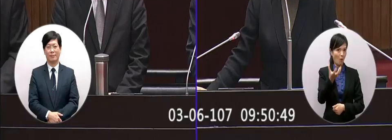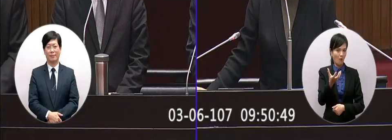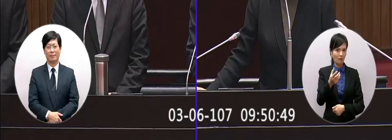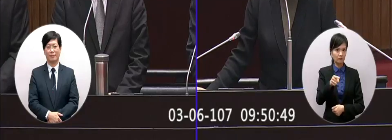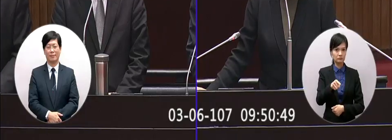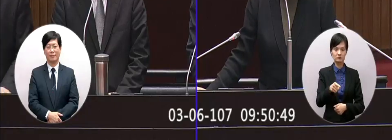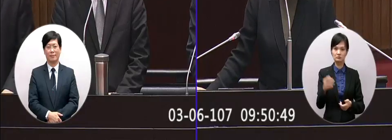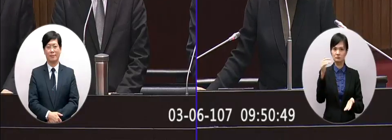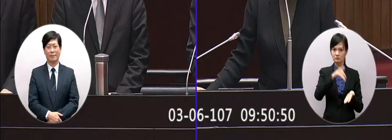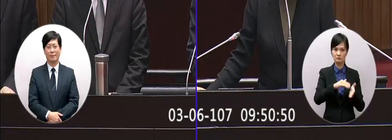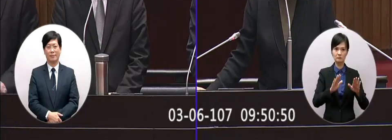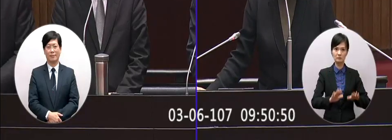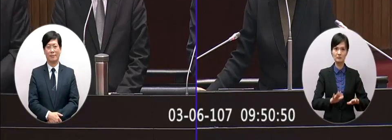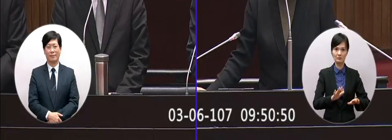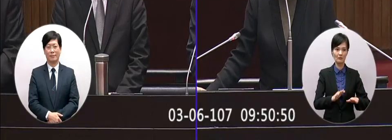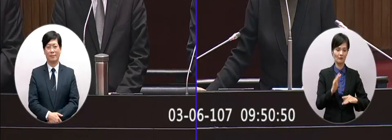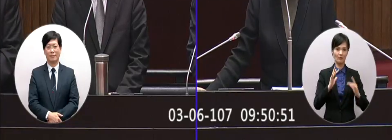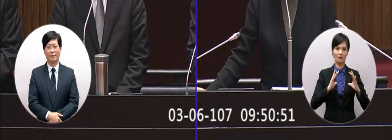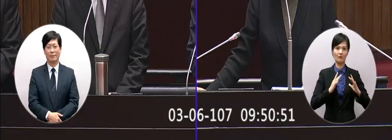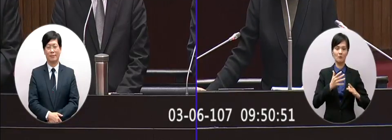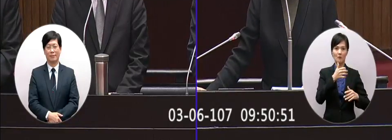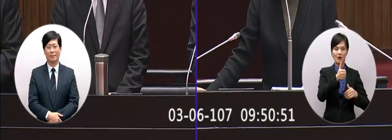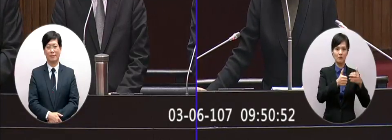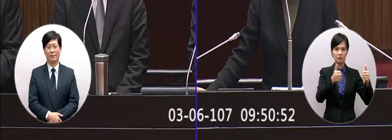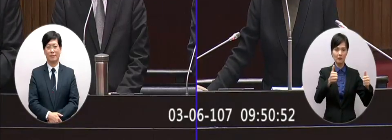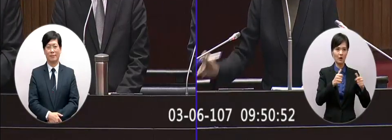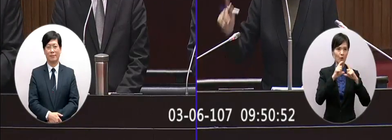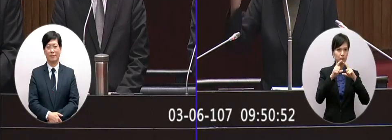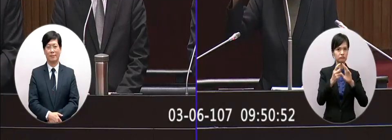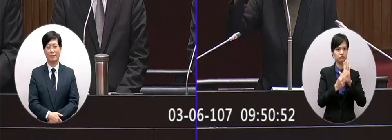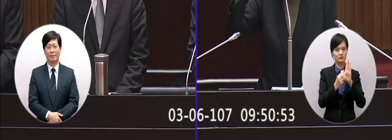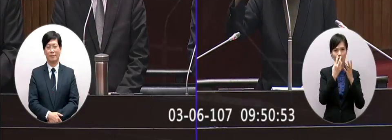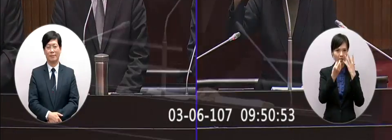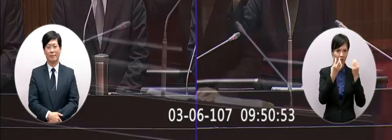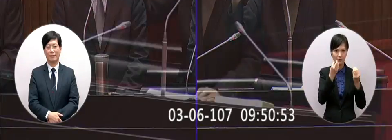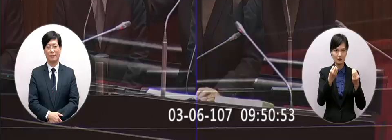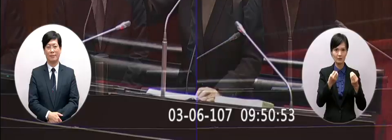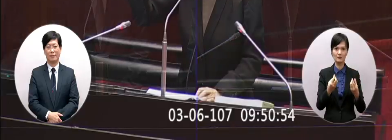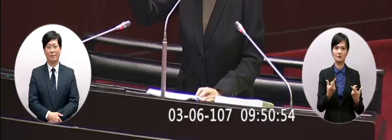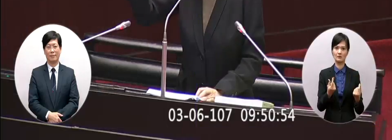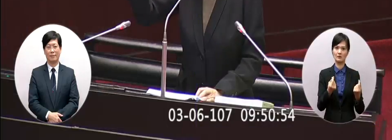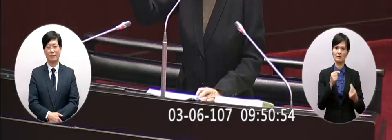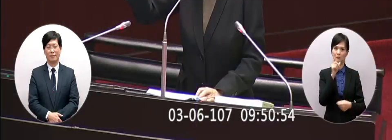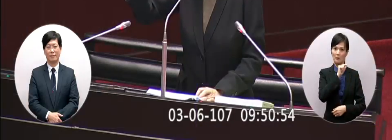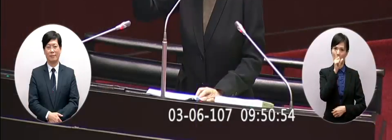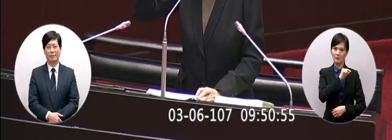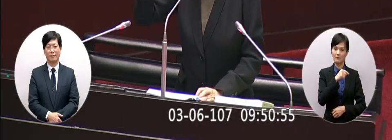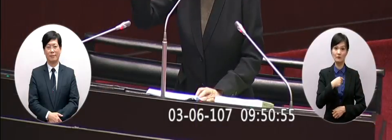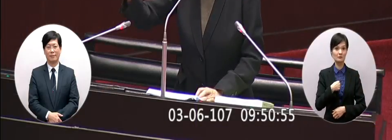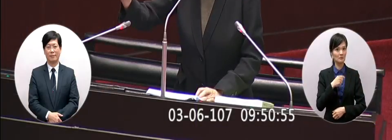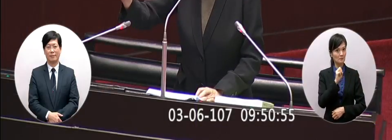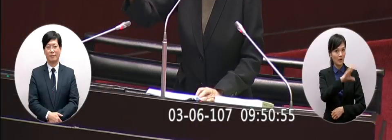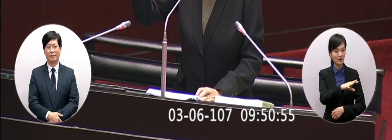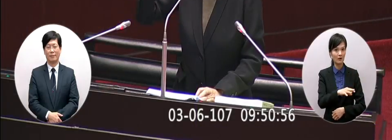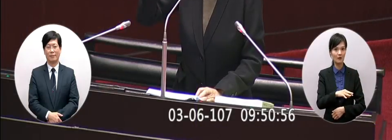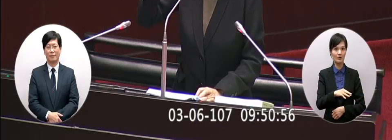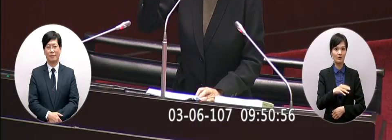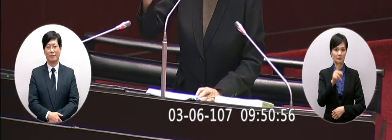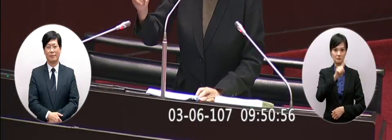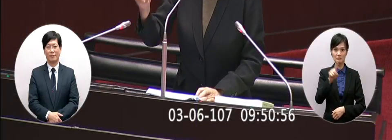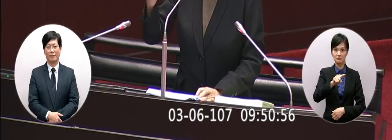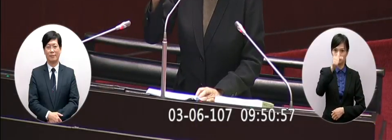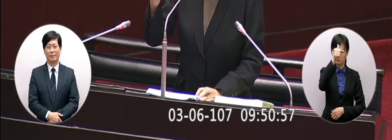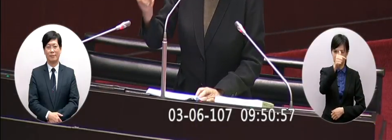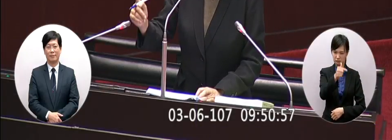还没有一个官员说清楚说明白。我们要带放出去的是1000亿哦，院长，1000亿